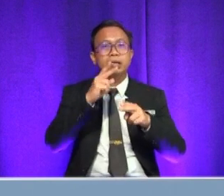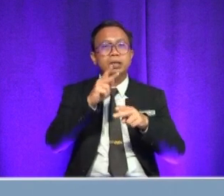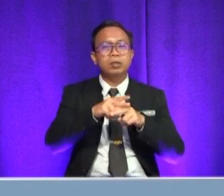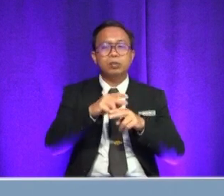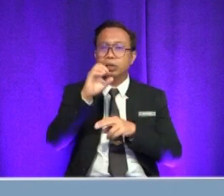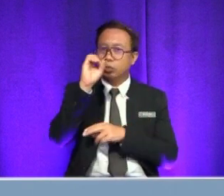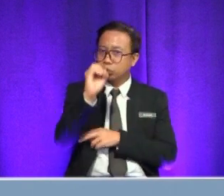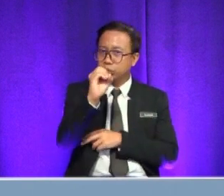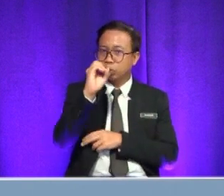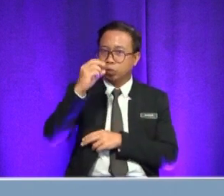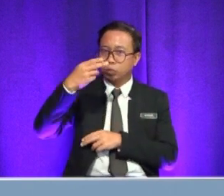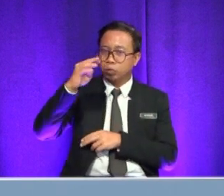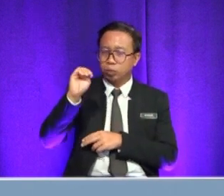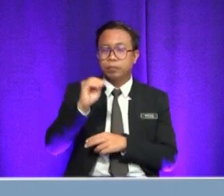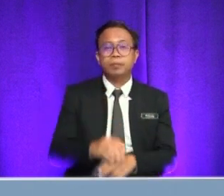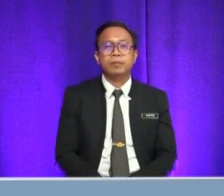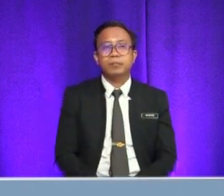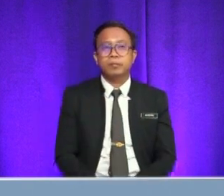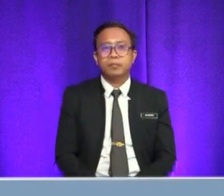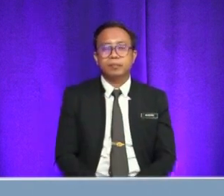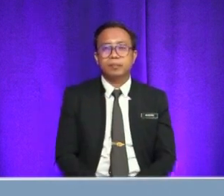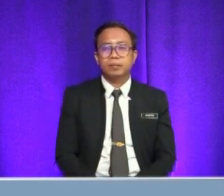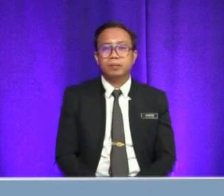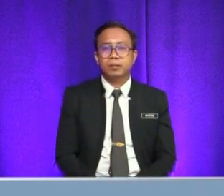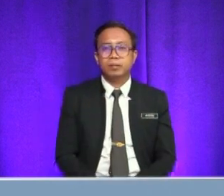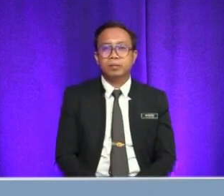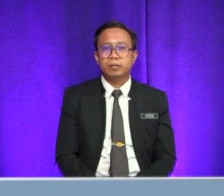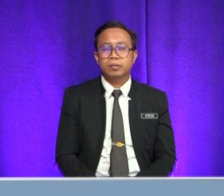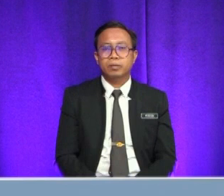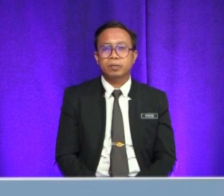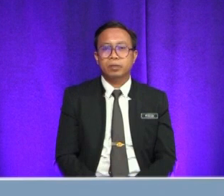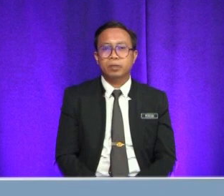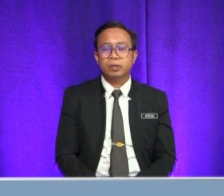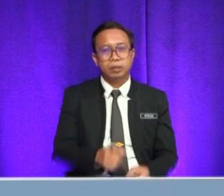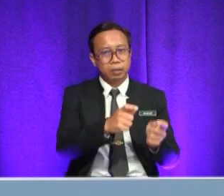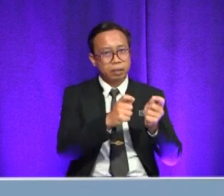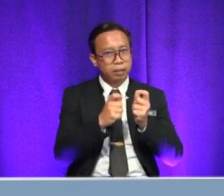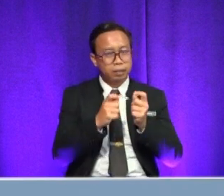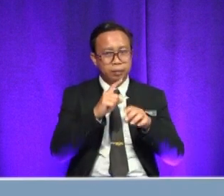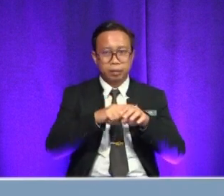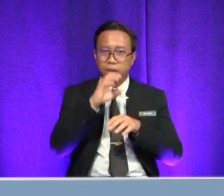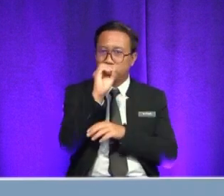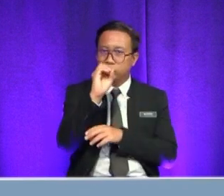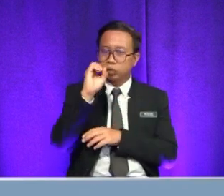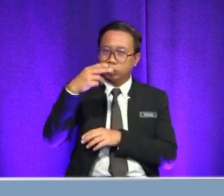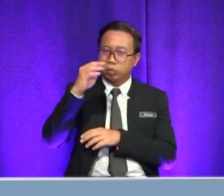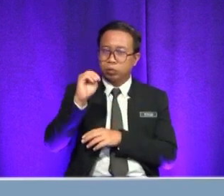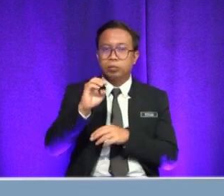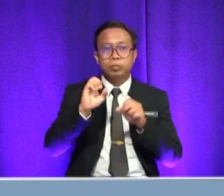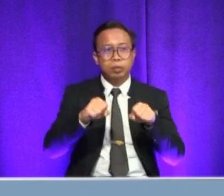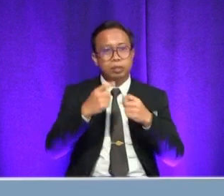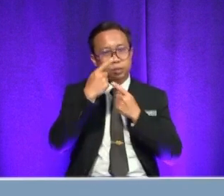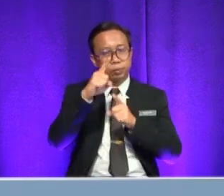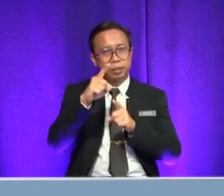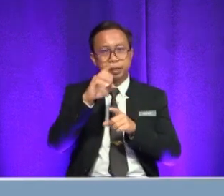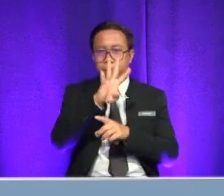0 betul. Okey, betul. Okey, sentuhkan prop merah dan prop hitam, laraskan jarum penunjuk kepada kedudukan 0 ohm. Okey, Solihin, boleh bagi terus